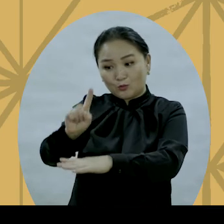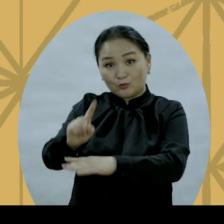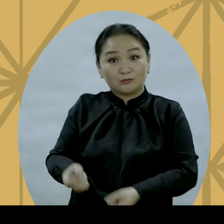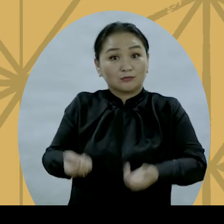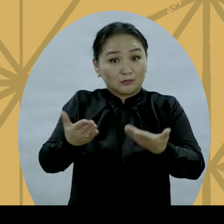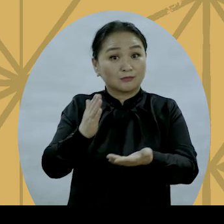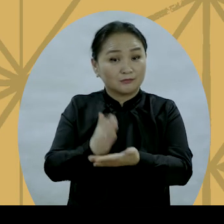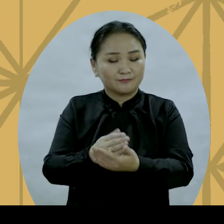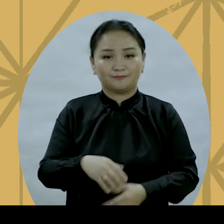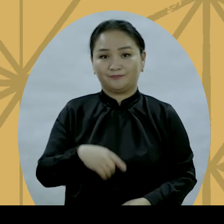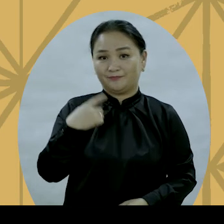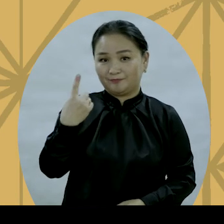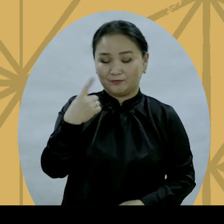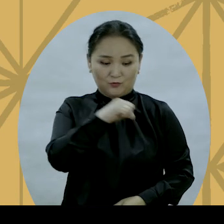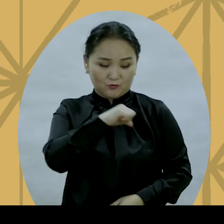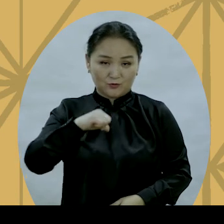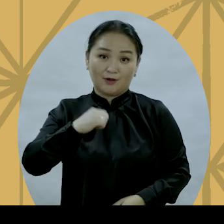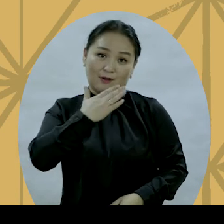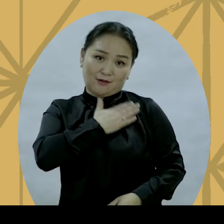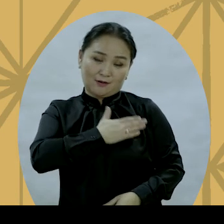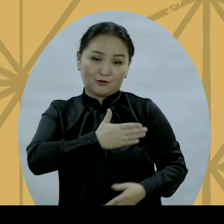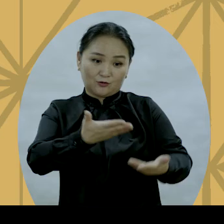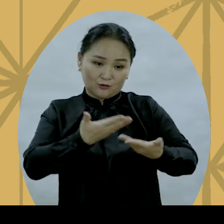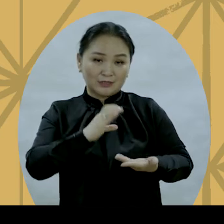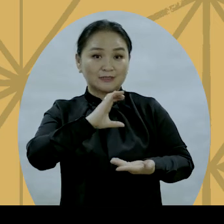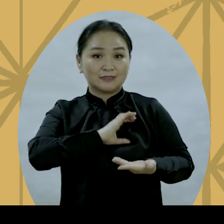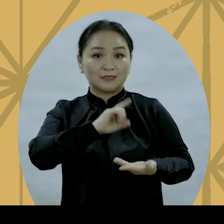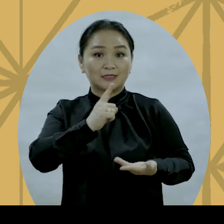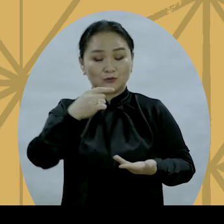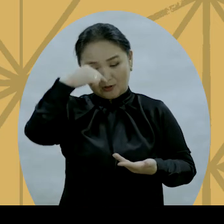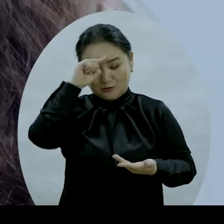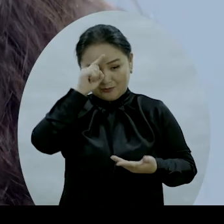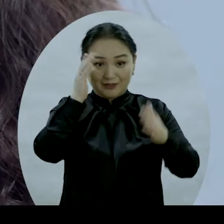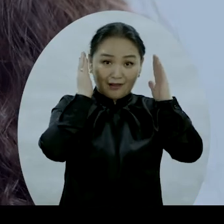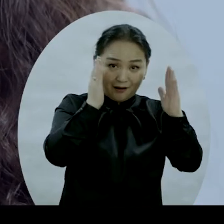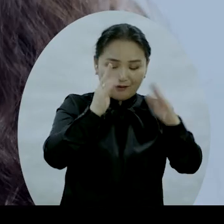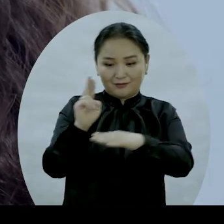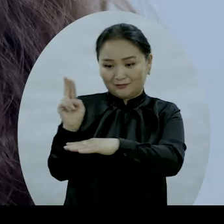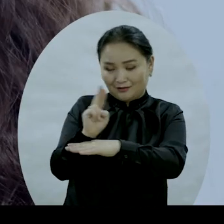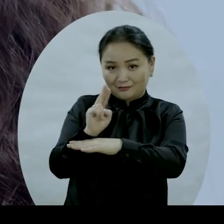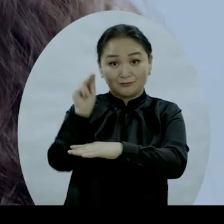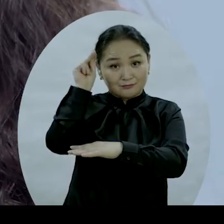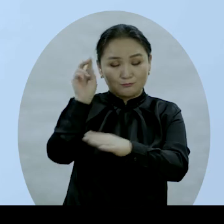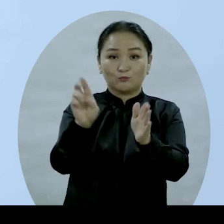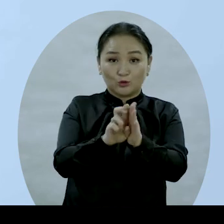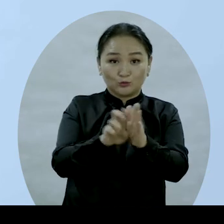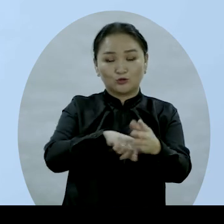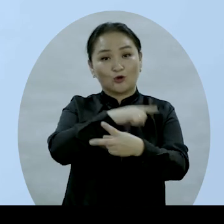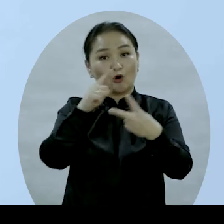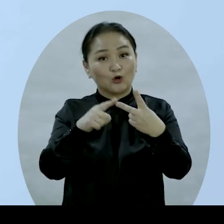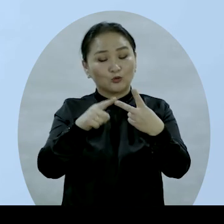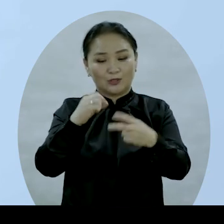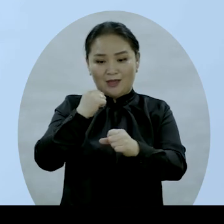болж болох вэ гэхээр, нэгдүгээр өөрийгөө хайрлах буюу сэтгэл зүйн эрүүл мэндэд анхаарах дадал хэвшилтэй болох боломжтой.